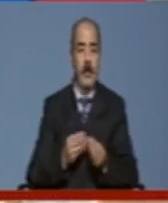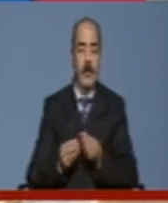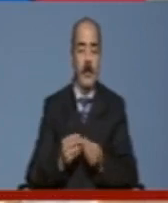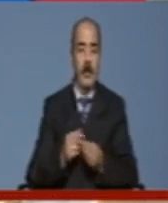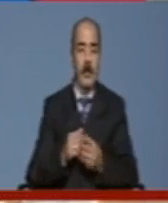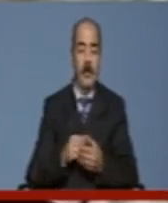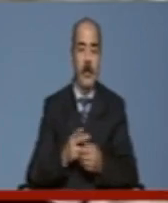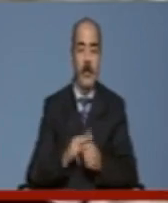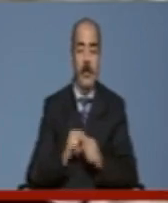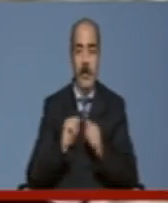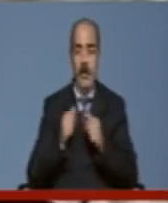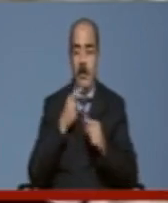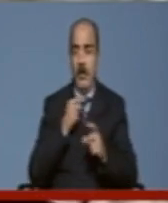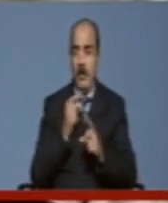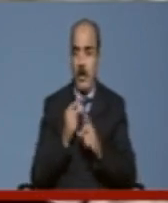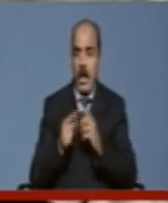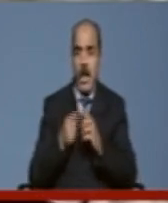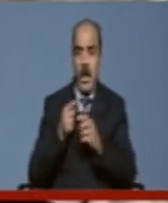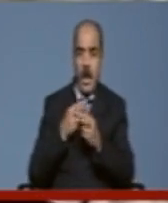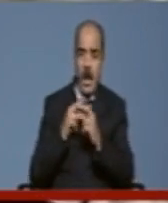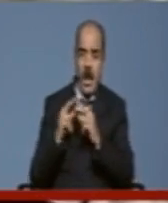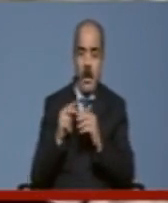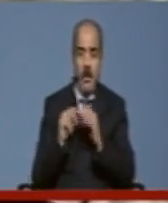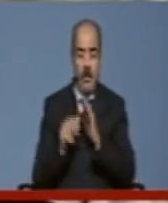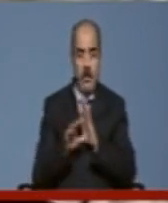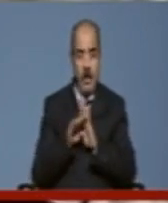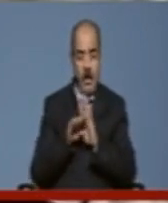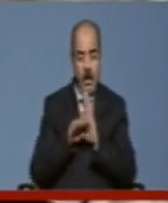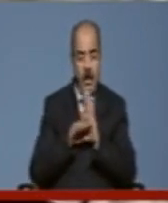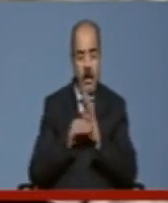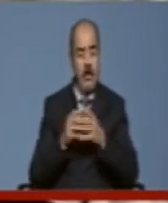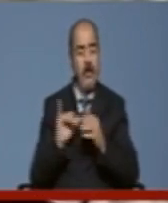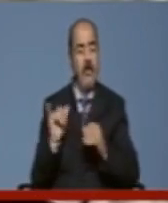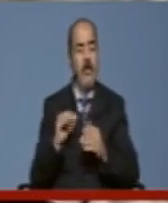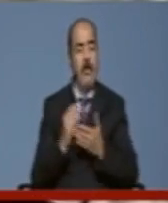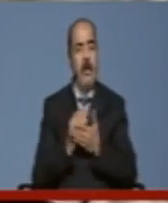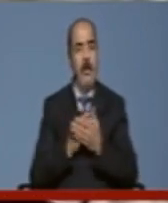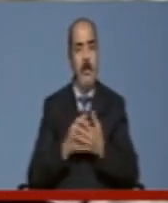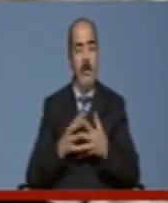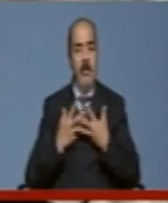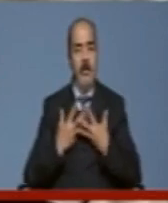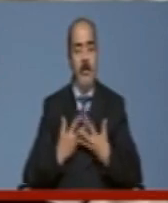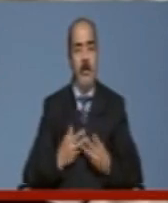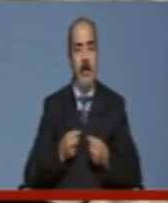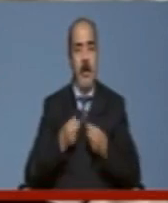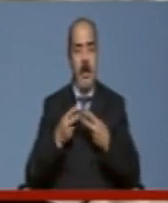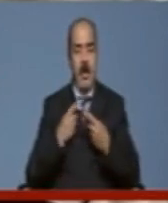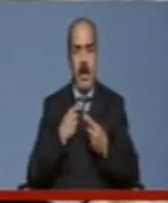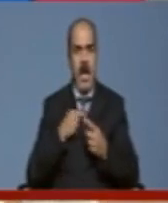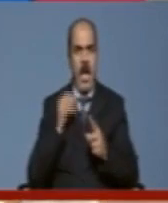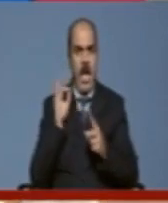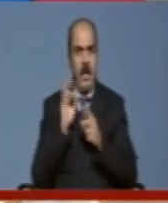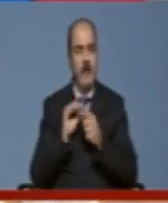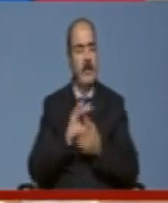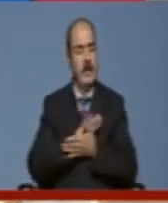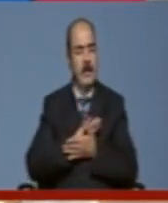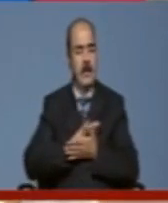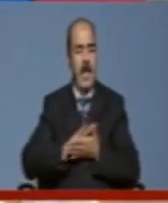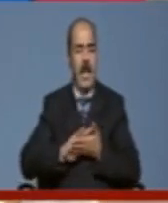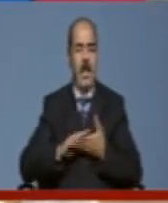من النقاط الحاضرة إلى أذهاننا. هذا يسمح لنا بتحقيق السلام في